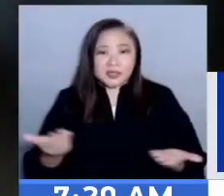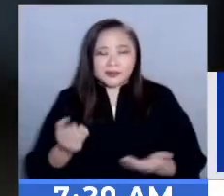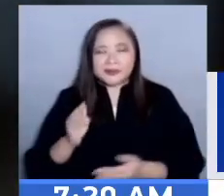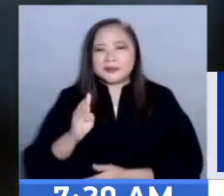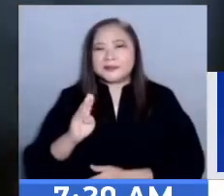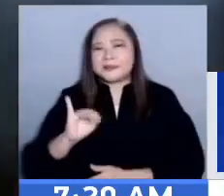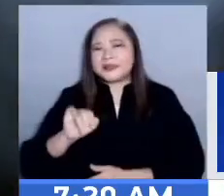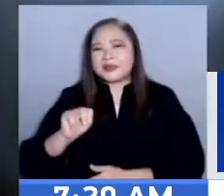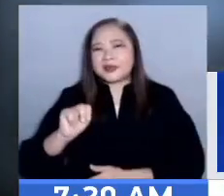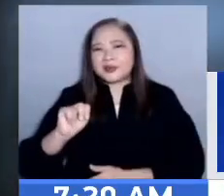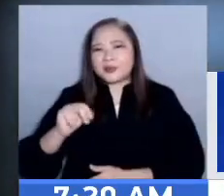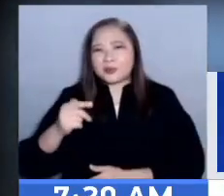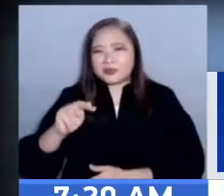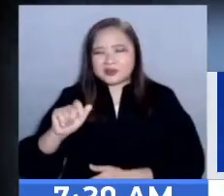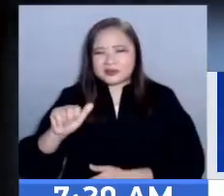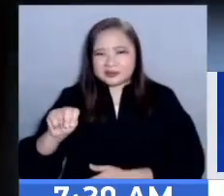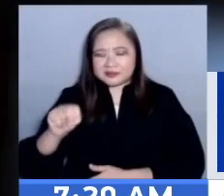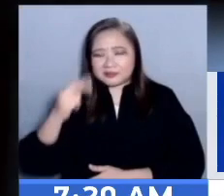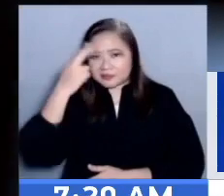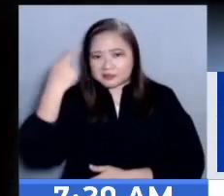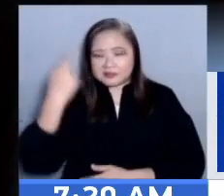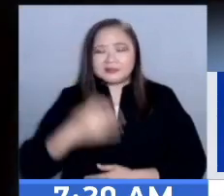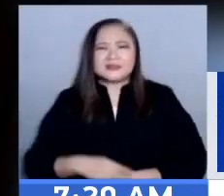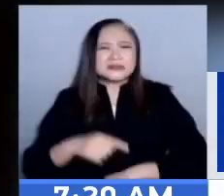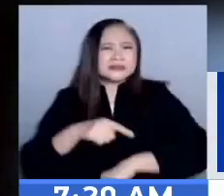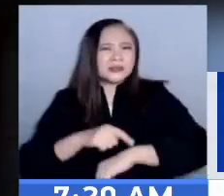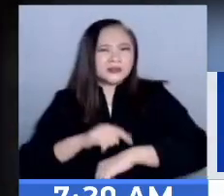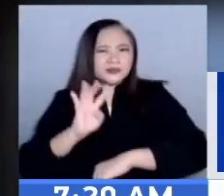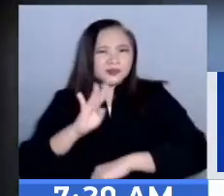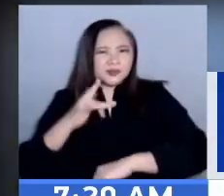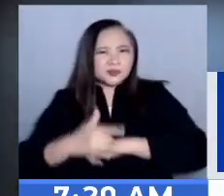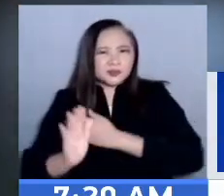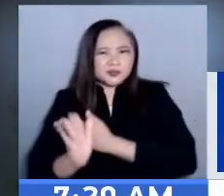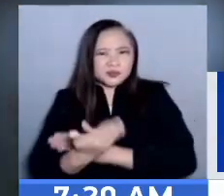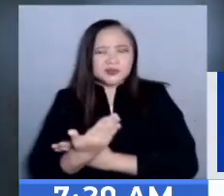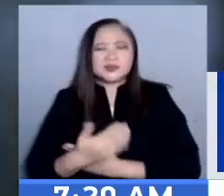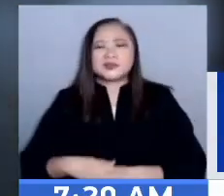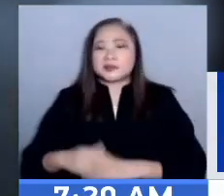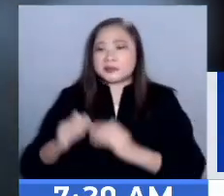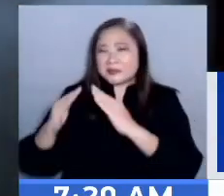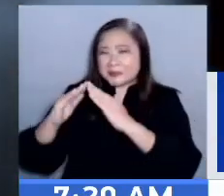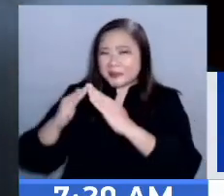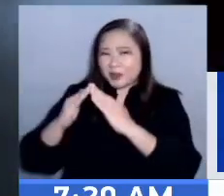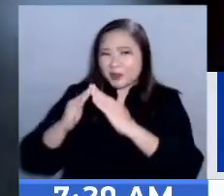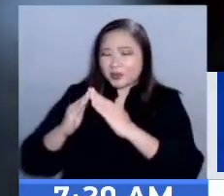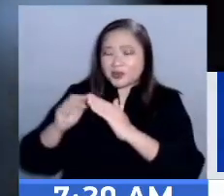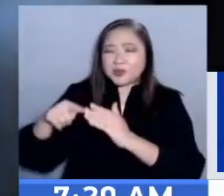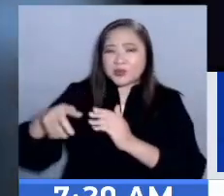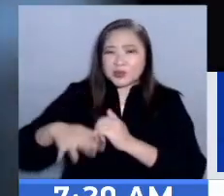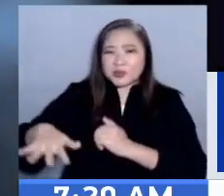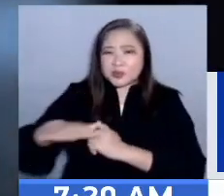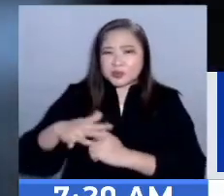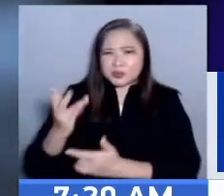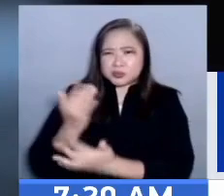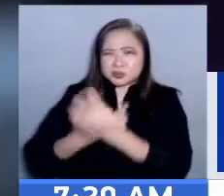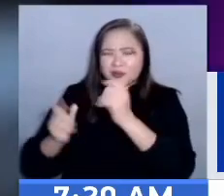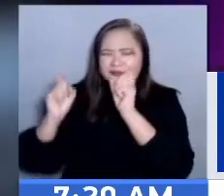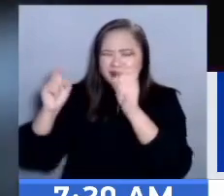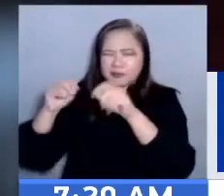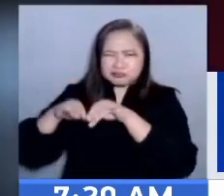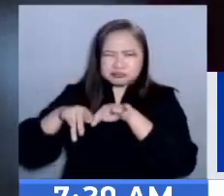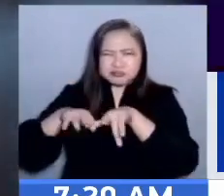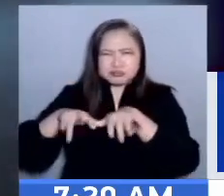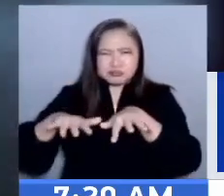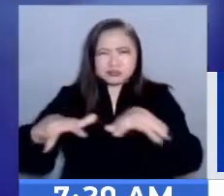Mag-alas 4 na madaling araw kanina nang sumiklab ang apoy sa isang bahay sa Lower Luklukan Compound. Mabilis itong kumalat sa magkakadikit na bahay na gawa sa